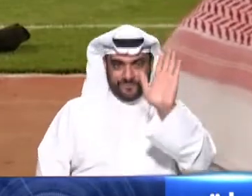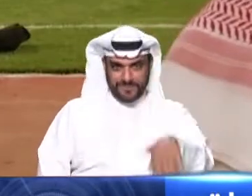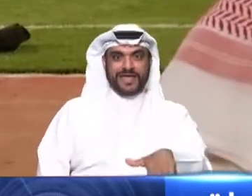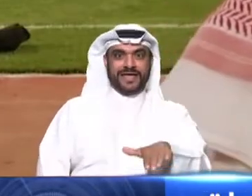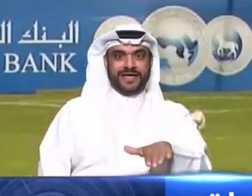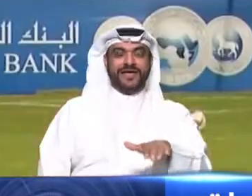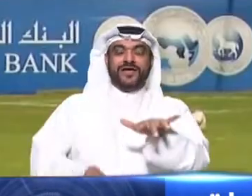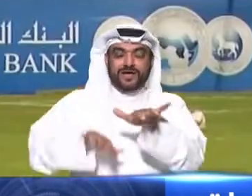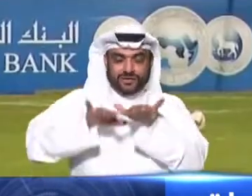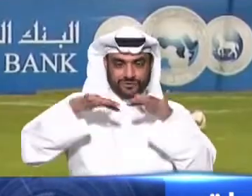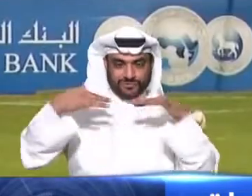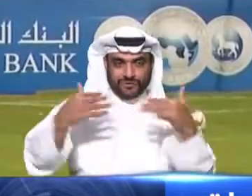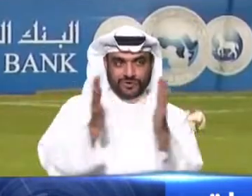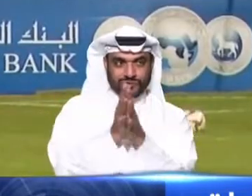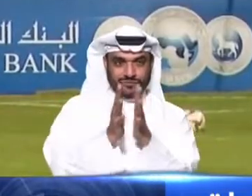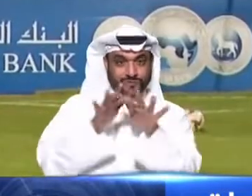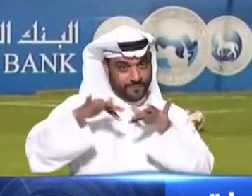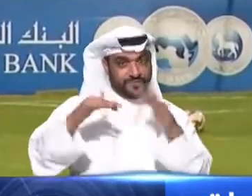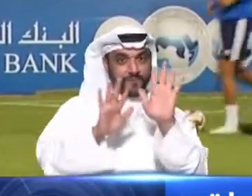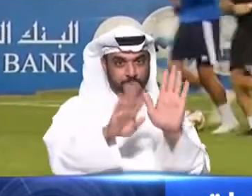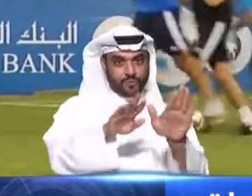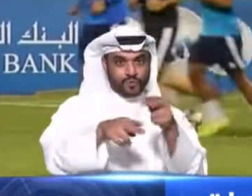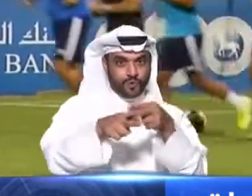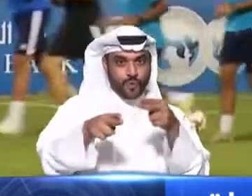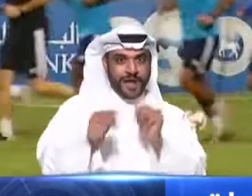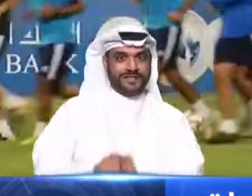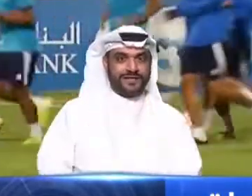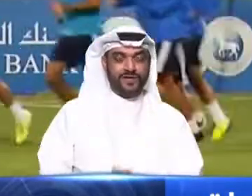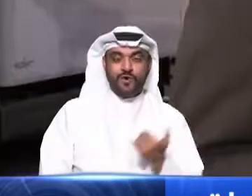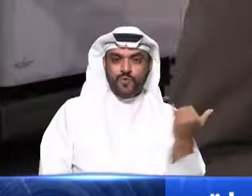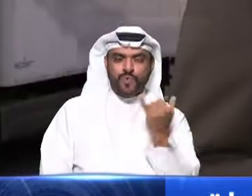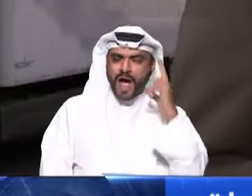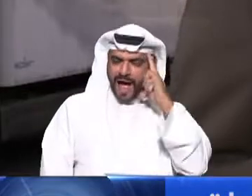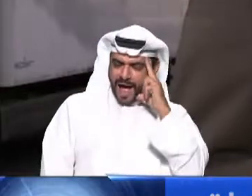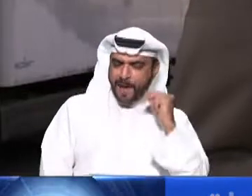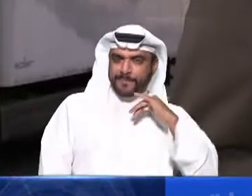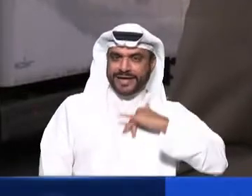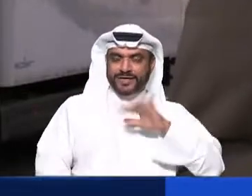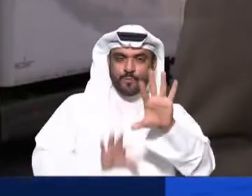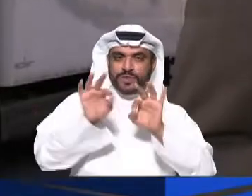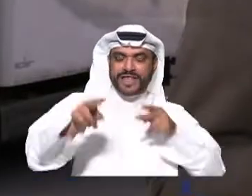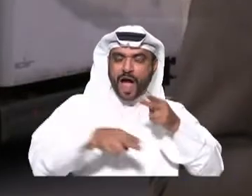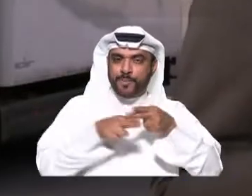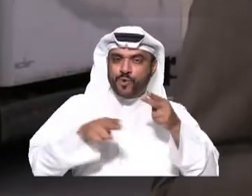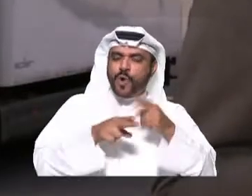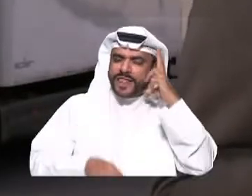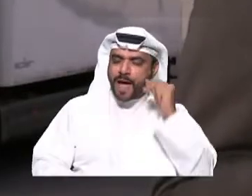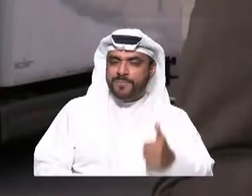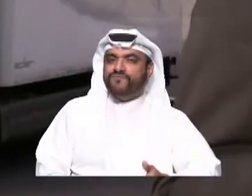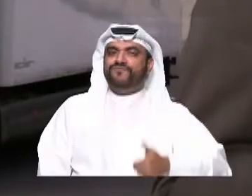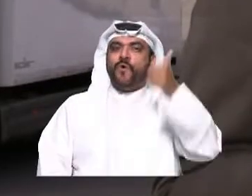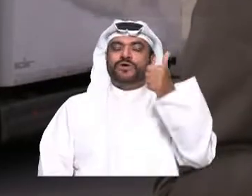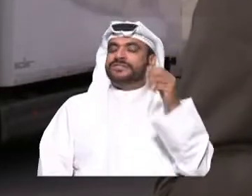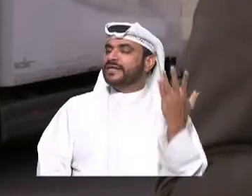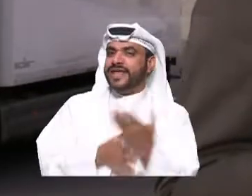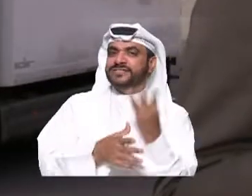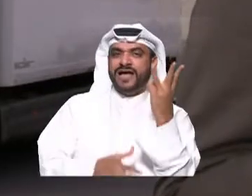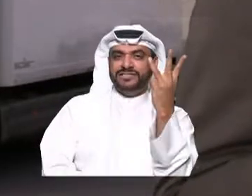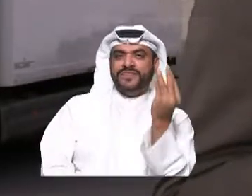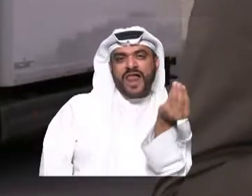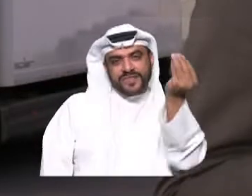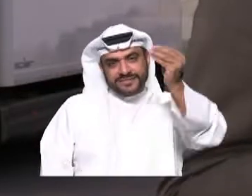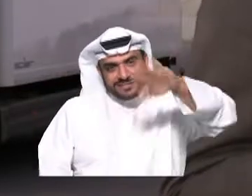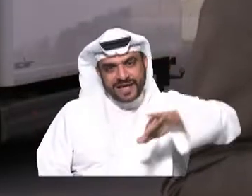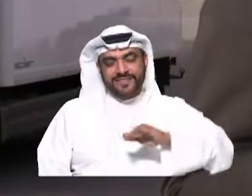الدبلوماسيين باستقبالهم. ثلاث نقاط يطمح الأزرق لتحقيقها في مواجهته أمام المنتخب الأردني.